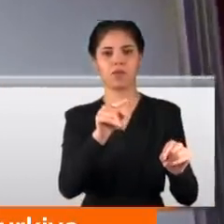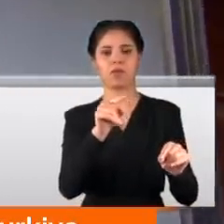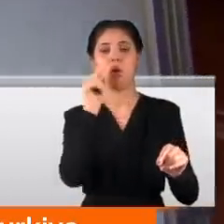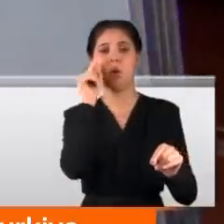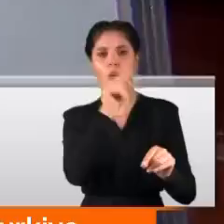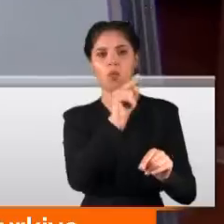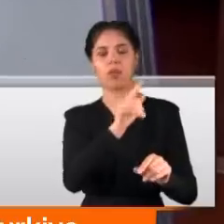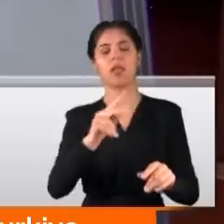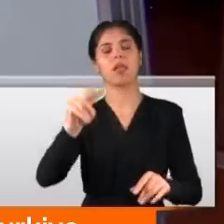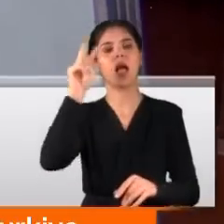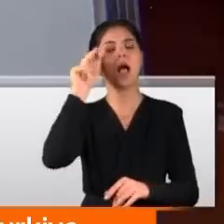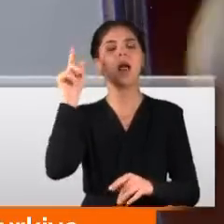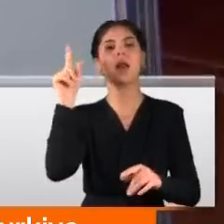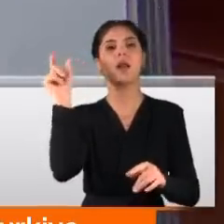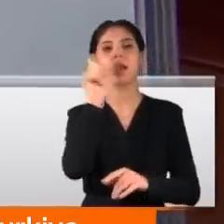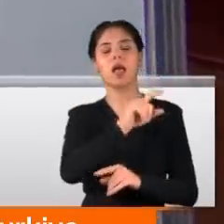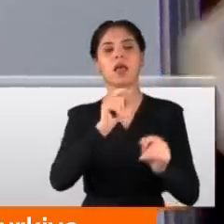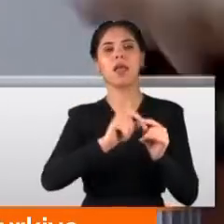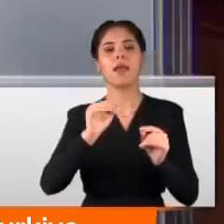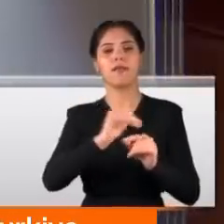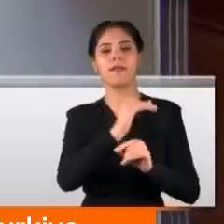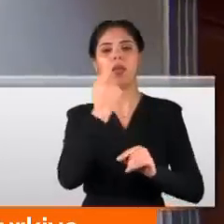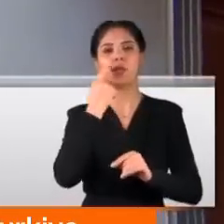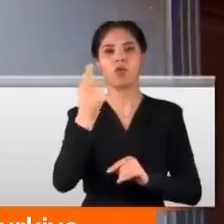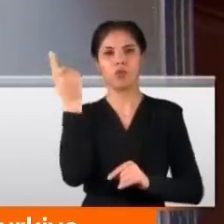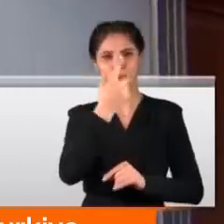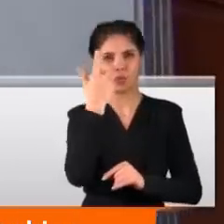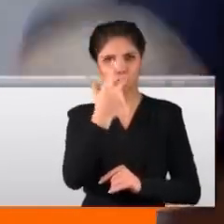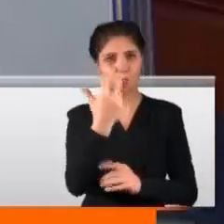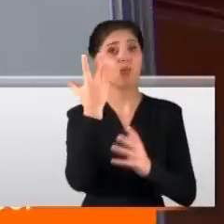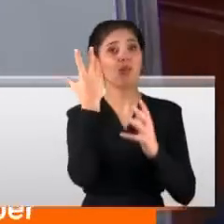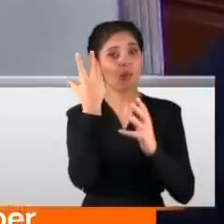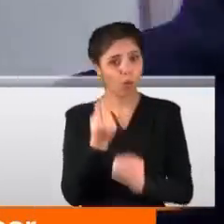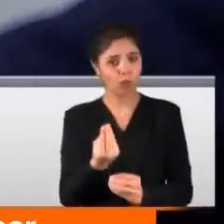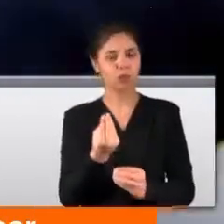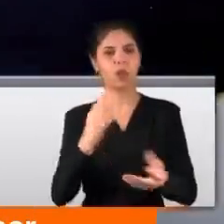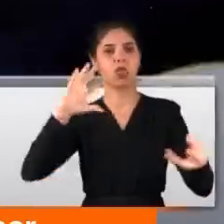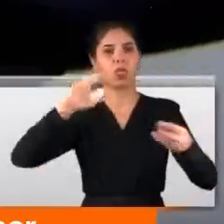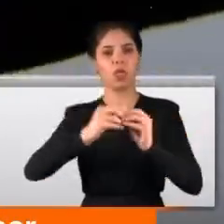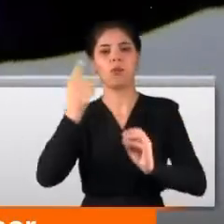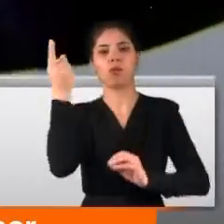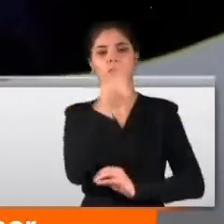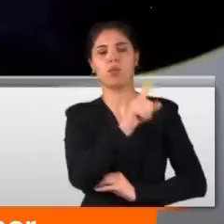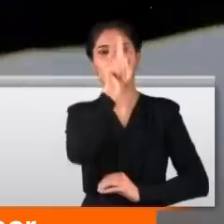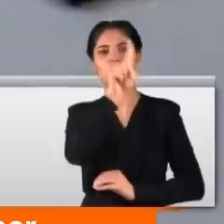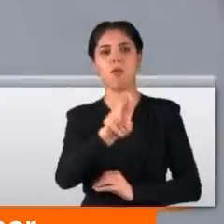da yine Aralık ayı tüketici enflasyonunun yansıması bekleniyor. Bunun da %3 olması durumunda rakam